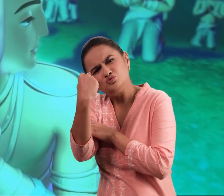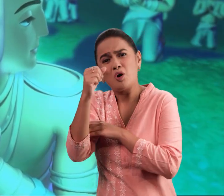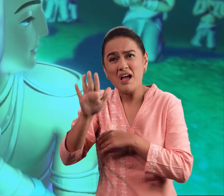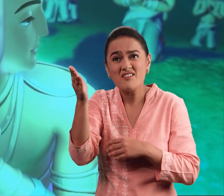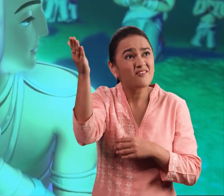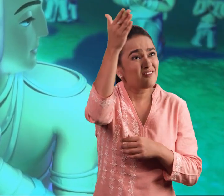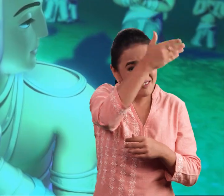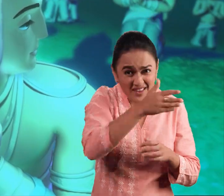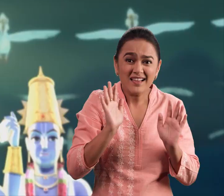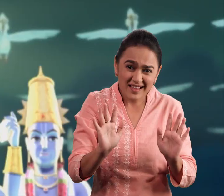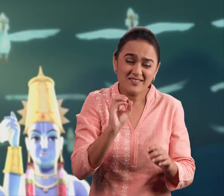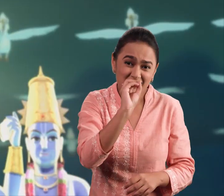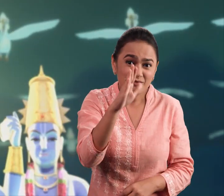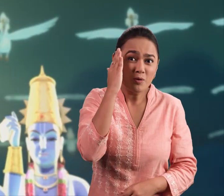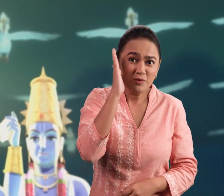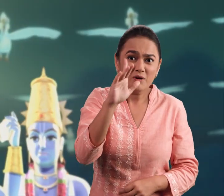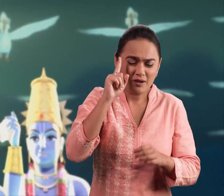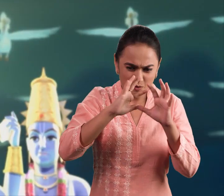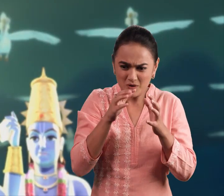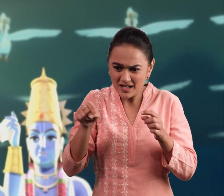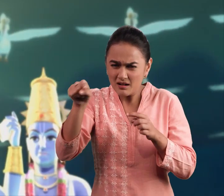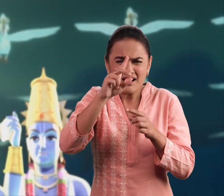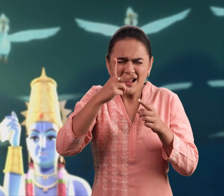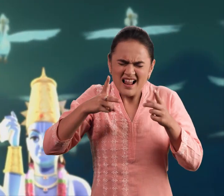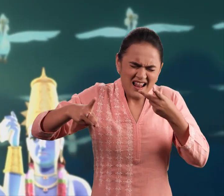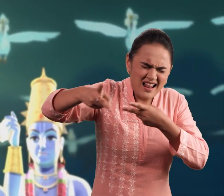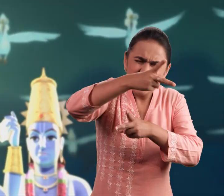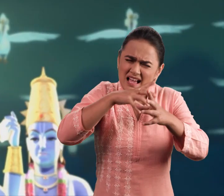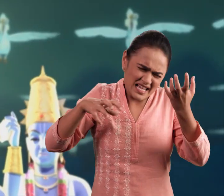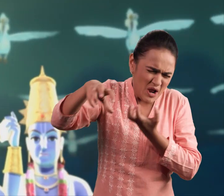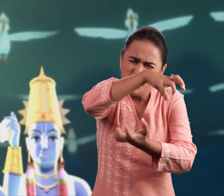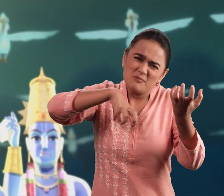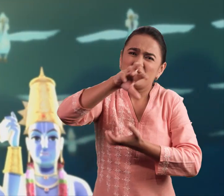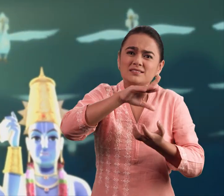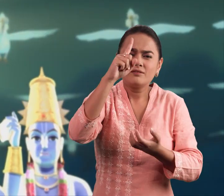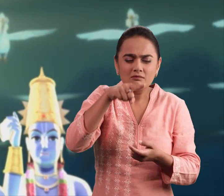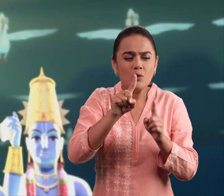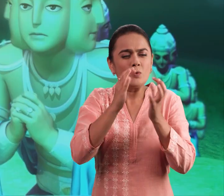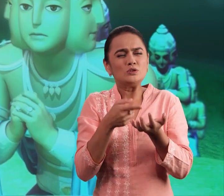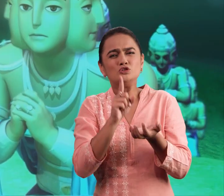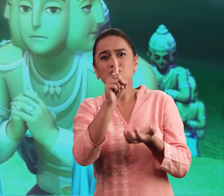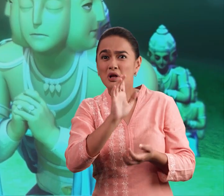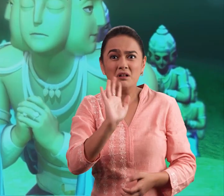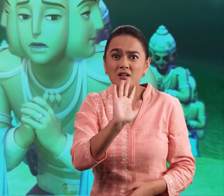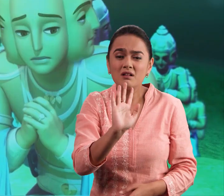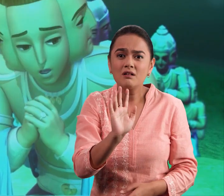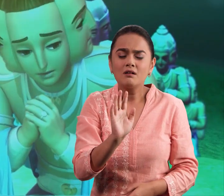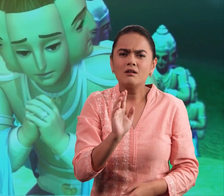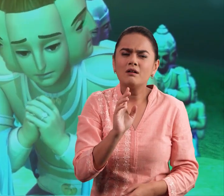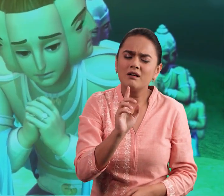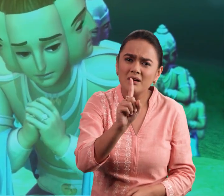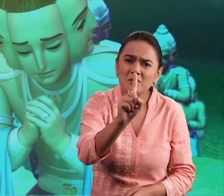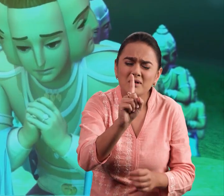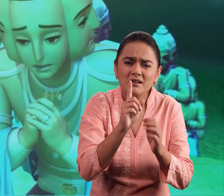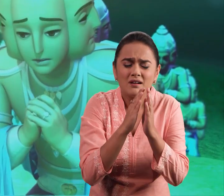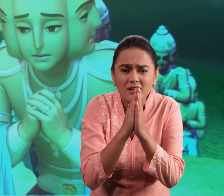कहीं अधिक शक्तिशाली ब्रह्मा भी हैं। वास्तव में सत्य तुम्हारी कल्पना से कहीं बड़ा और जटिल भी हो सकता है। मेरे प्रभु,